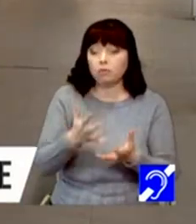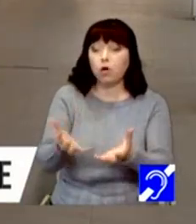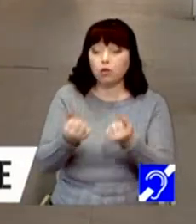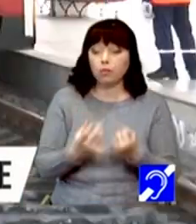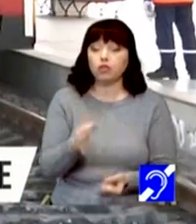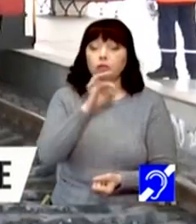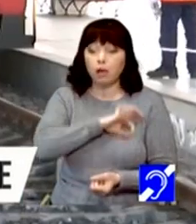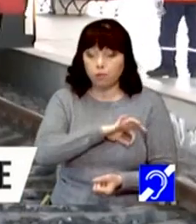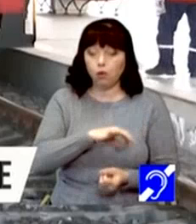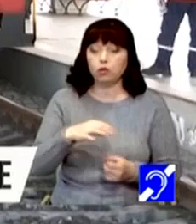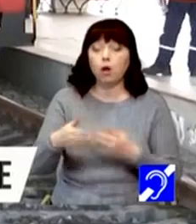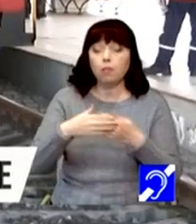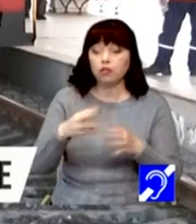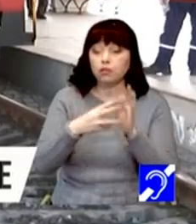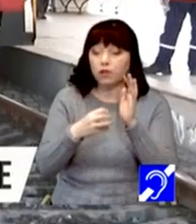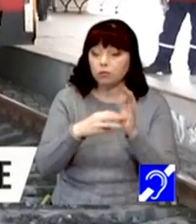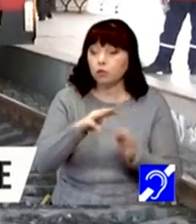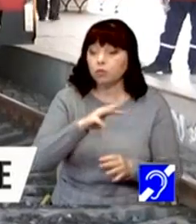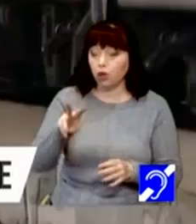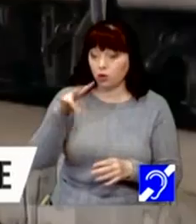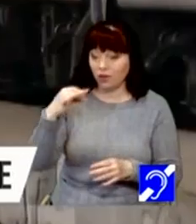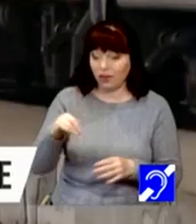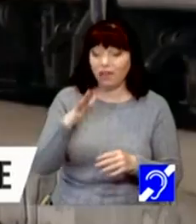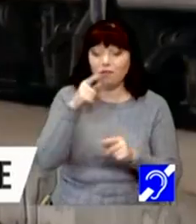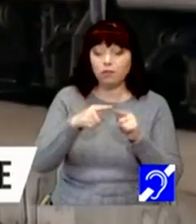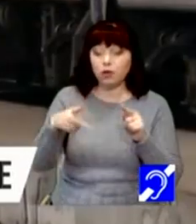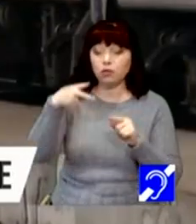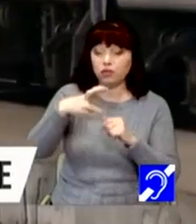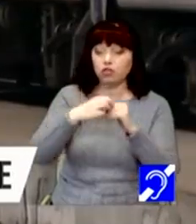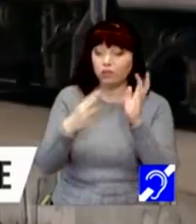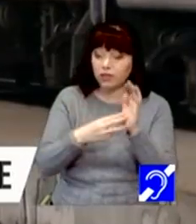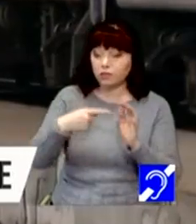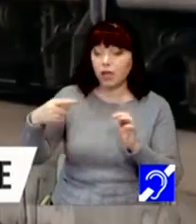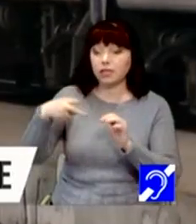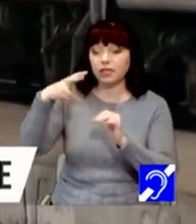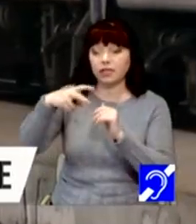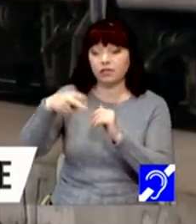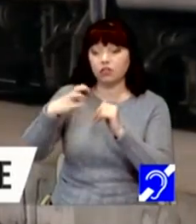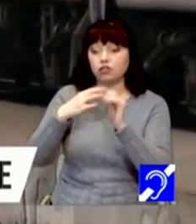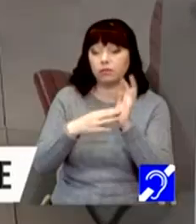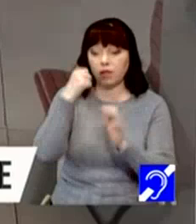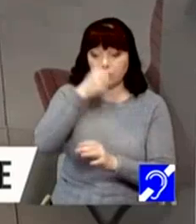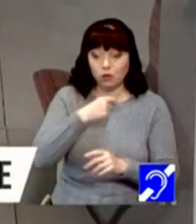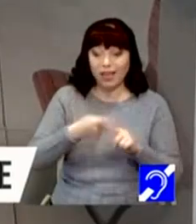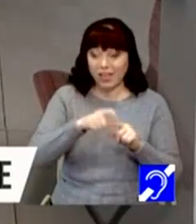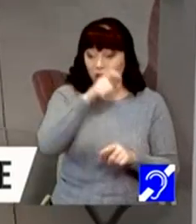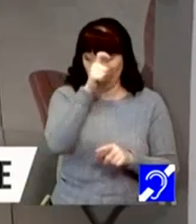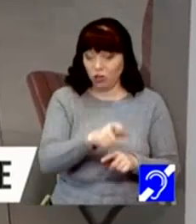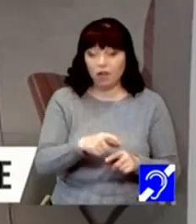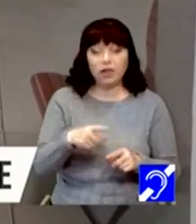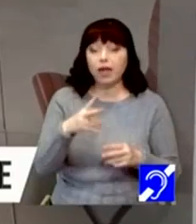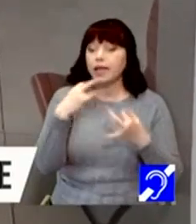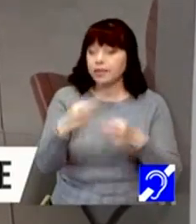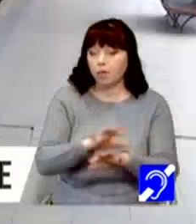de aproape 800 de milioane de lei în perioada 2018 2019 funcționarul nu a permis acoperirea